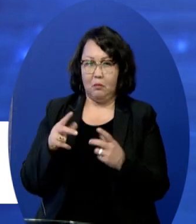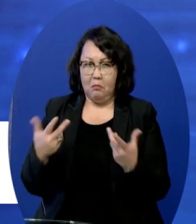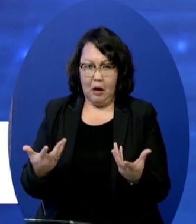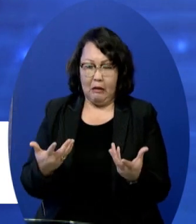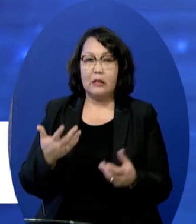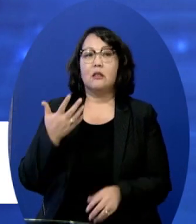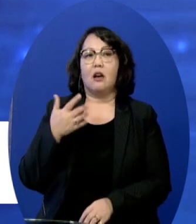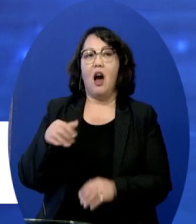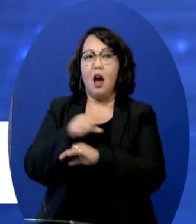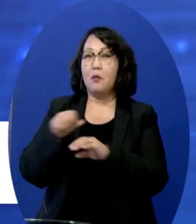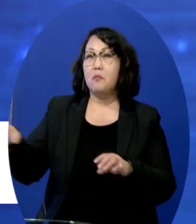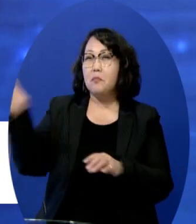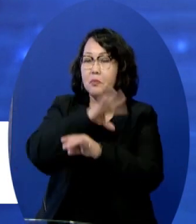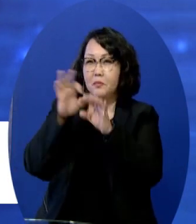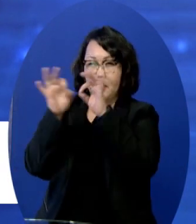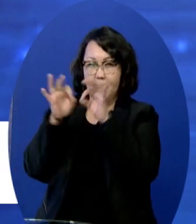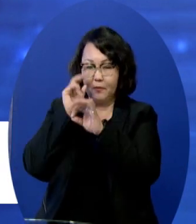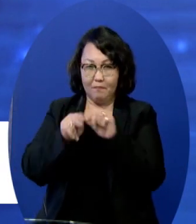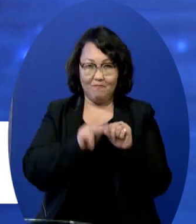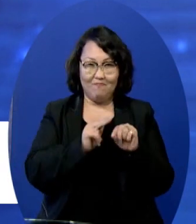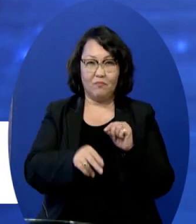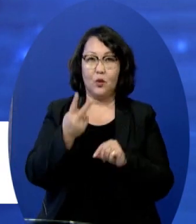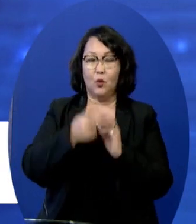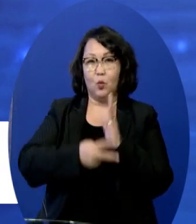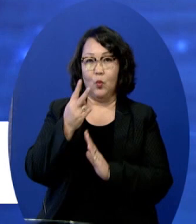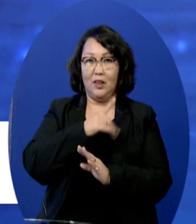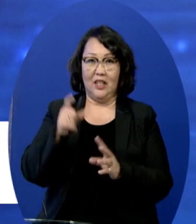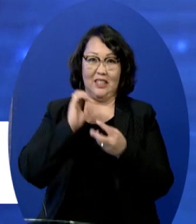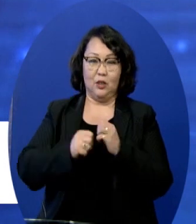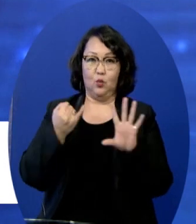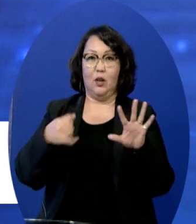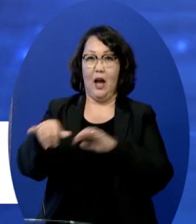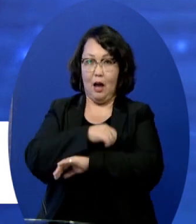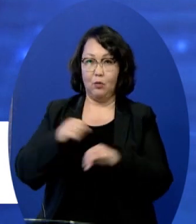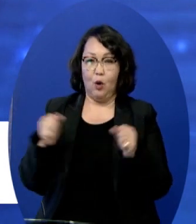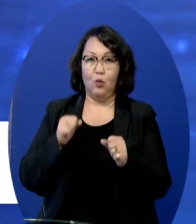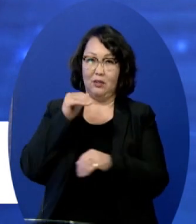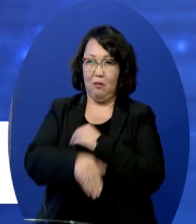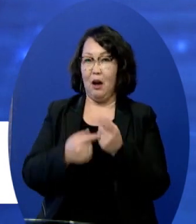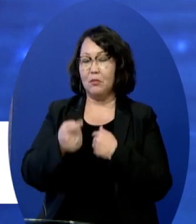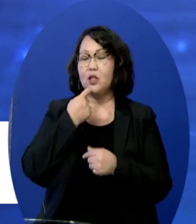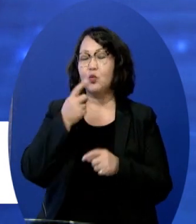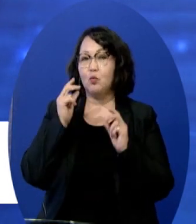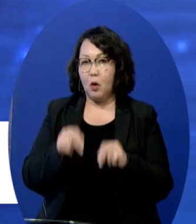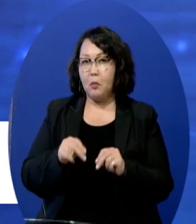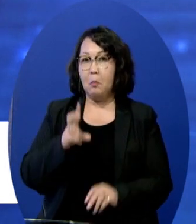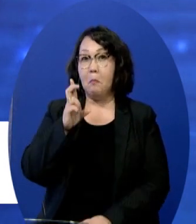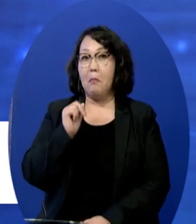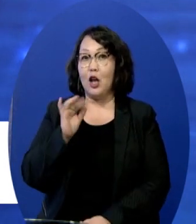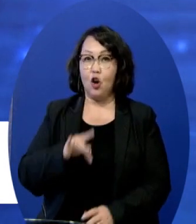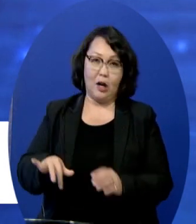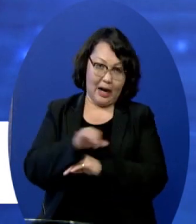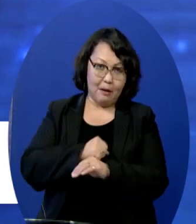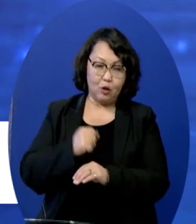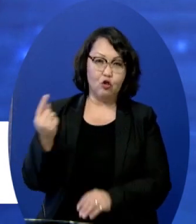байгаа. За энэ эрсдлийн үнэлгээний дүнгээр бол 6 аймагт өвлжилт хүндэрч болцсон. За эрсдлийн төвшингөрөө бол Баян Хонгор аймаг бол